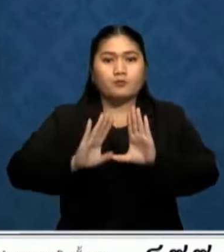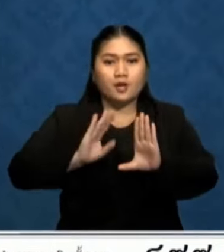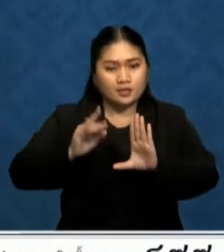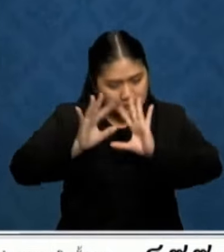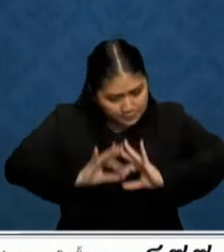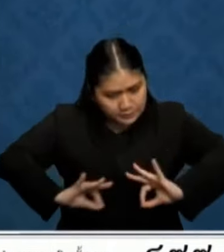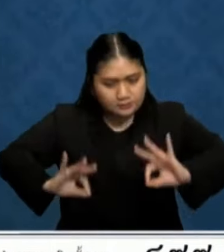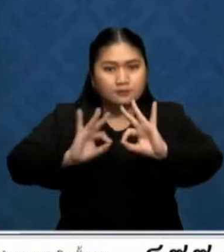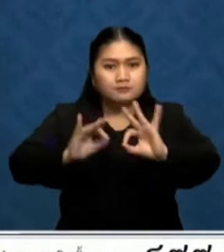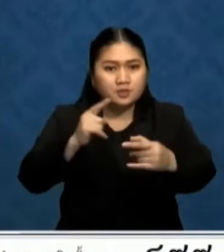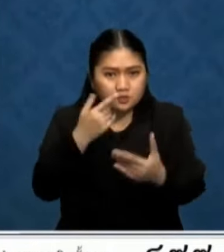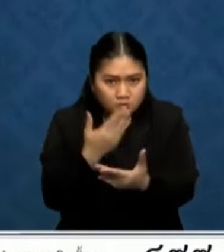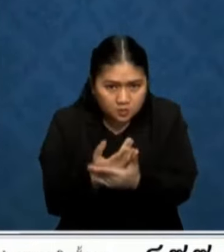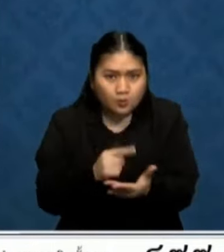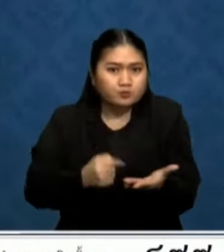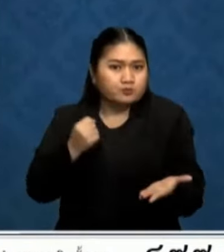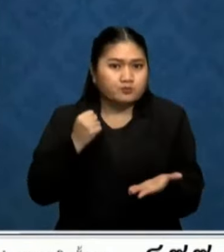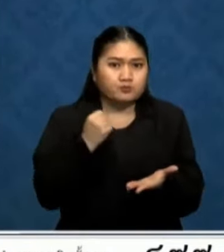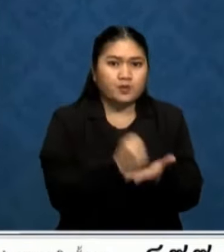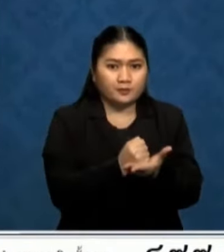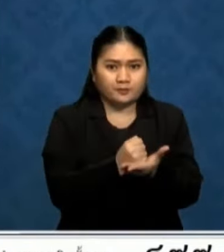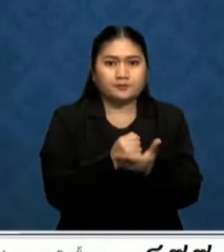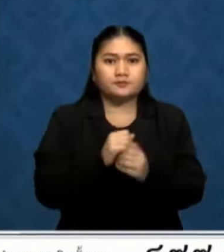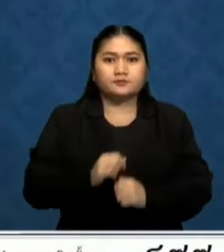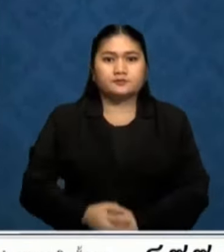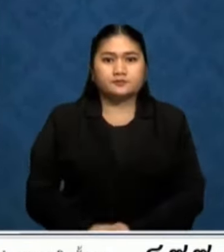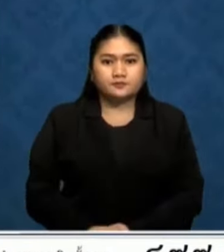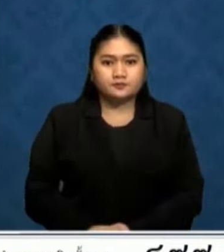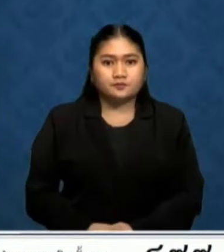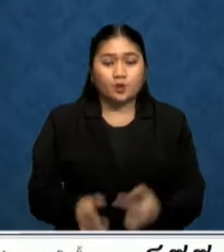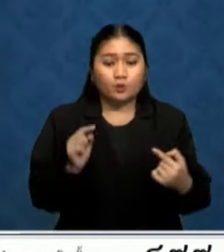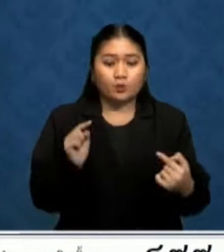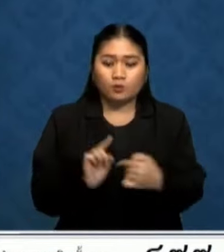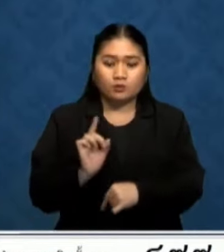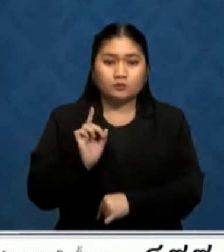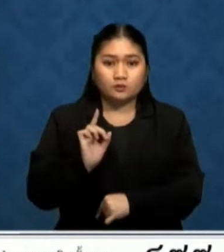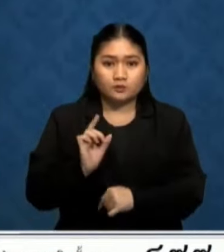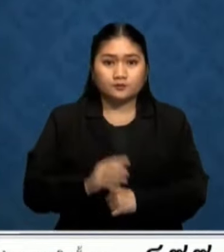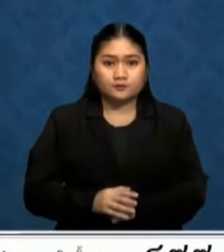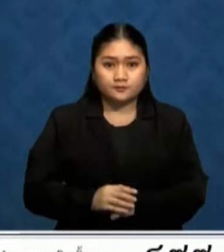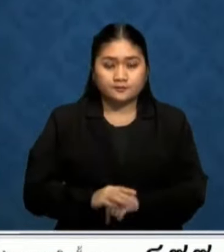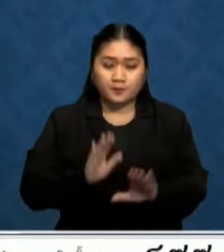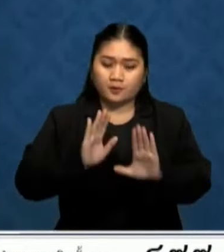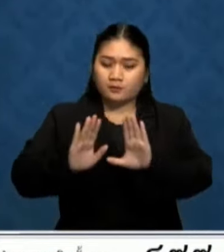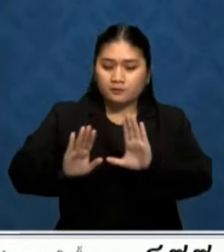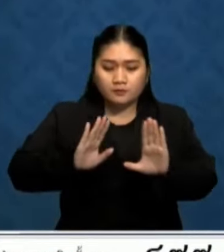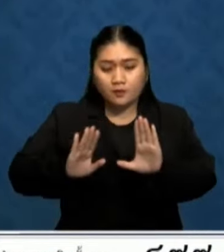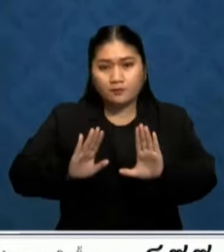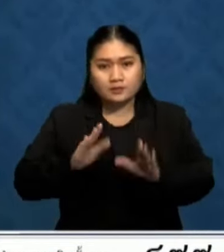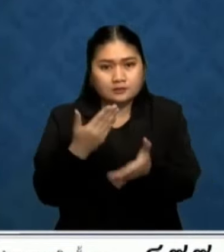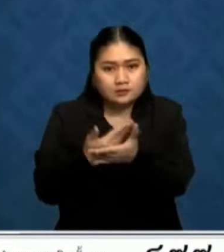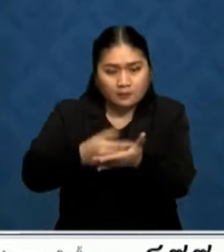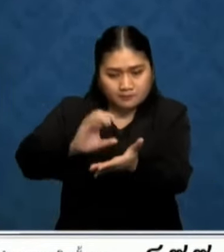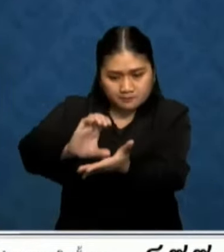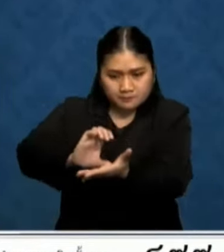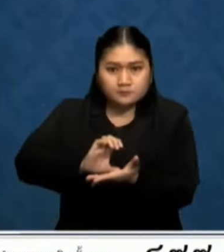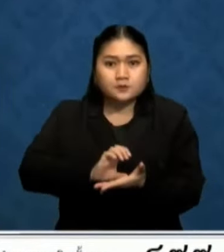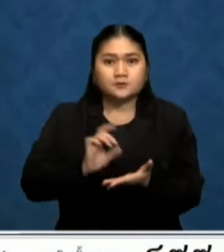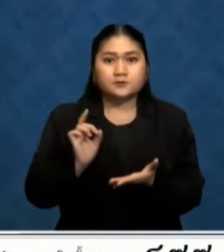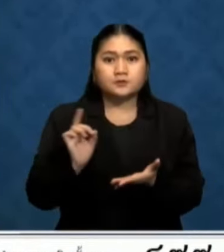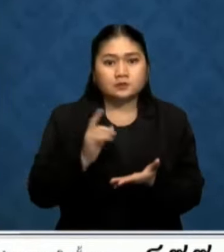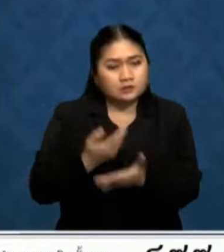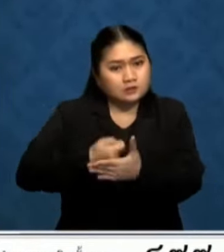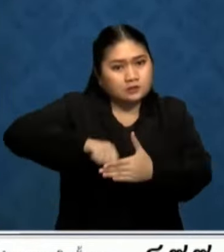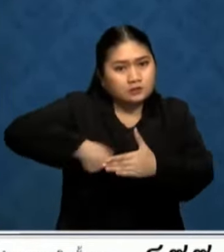็นต้องตราพระชาบันรัษนี้สำหรบประมาณการเงินที่พึงได้มาสำหับ